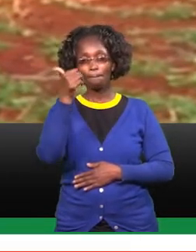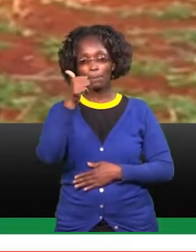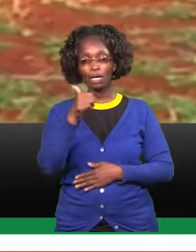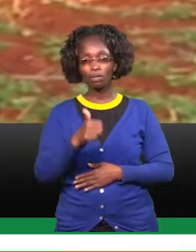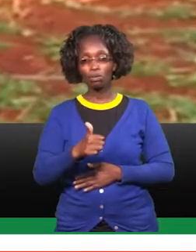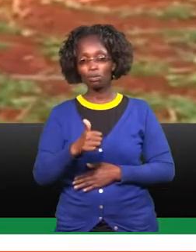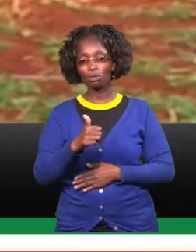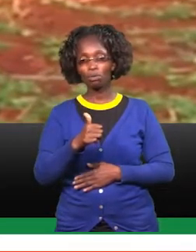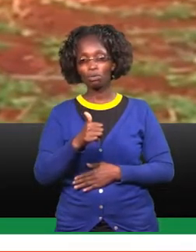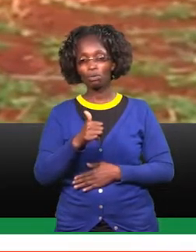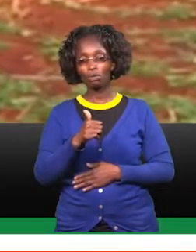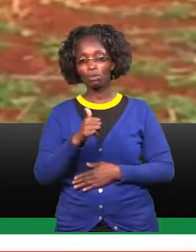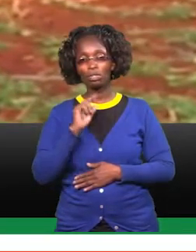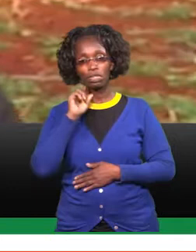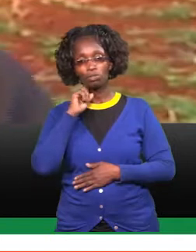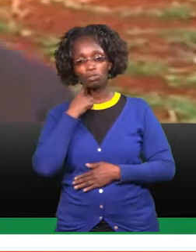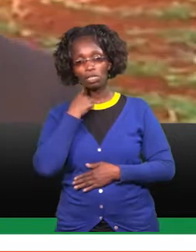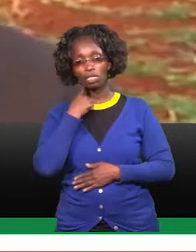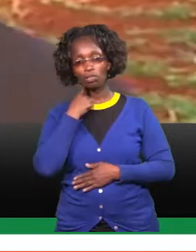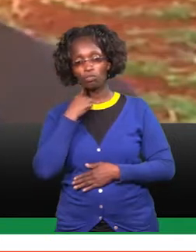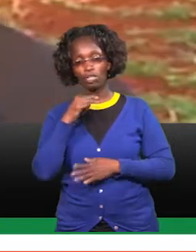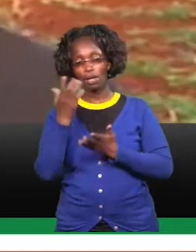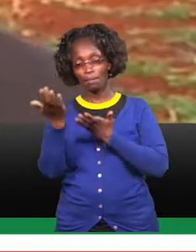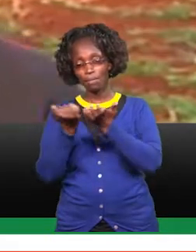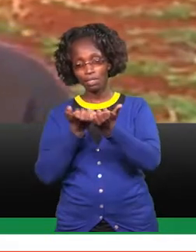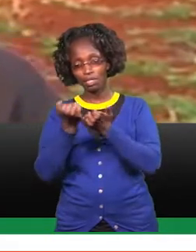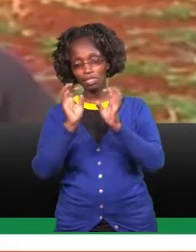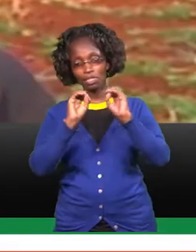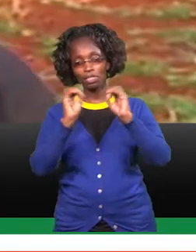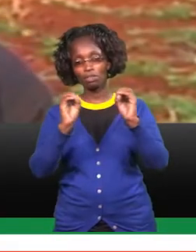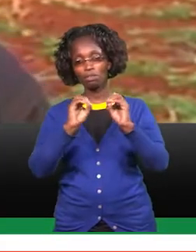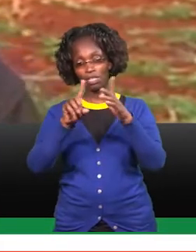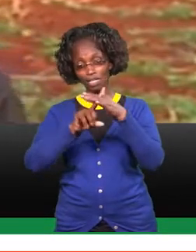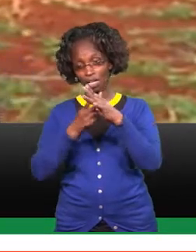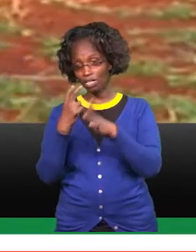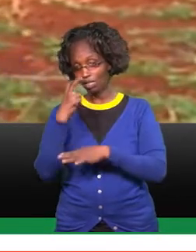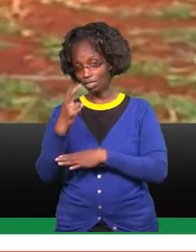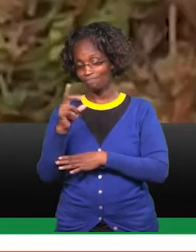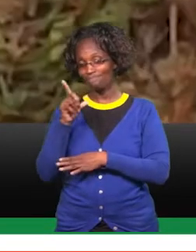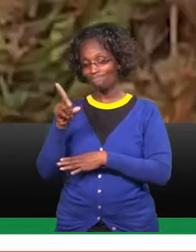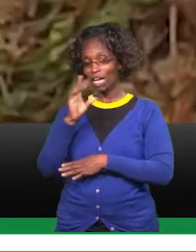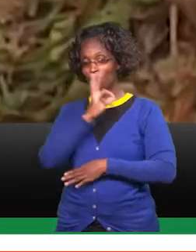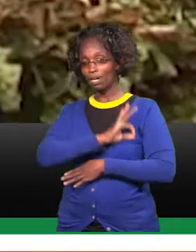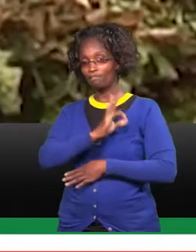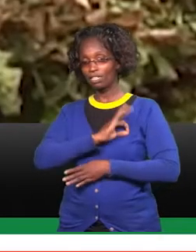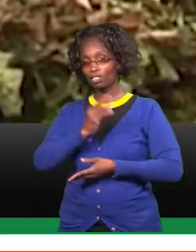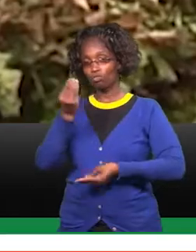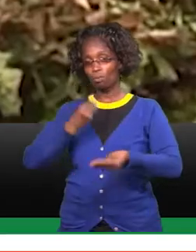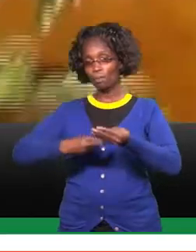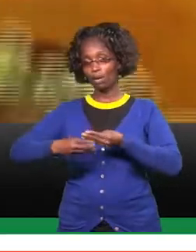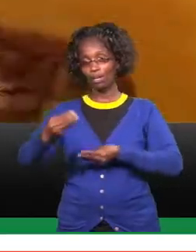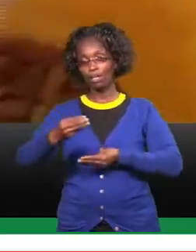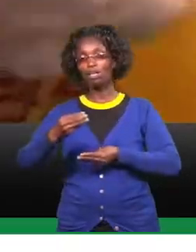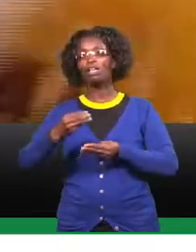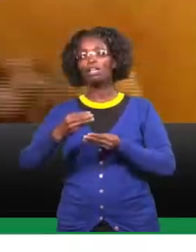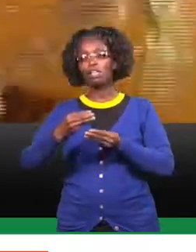kwamba wana kuna utamu fulani katika hiyo biashara, waanze kujionea. Amefanikiwa kununua